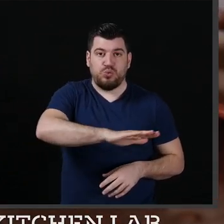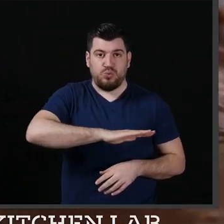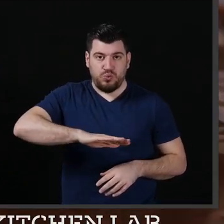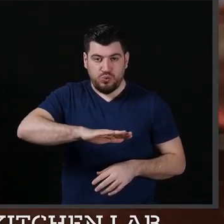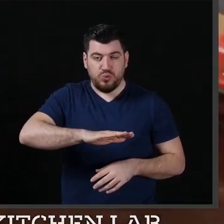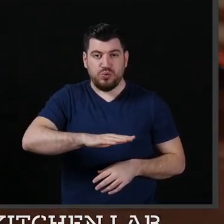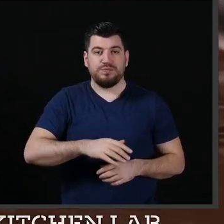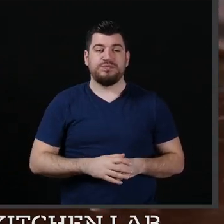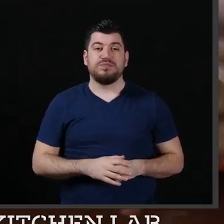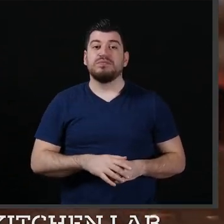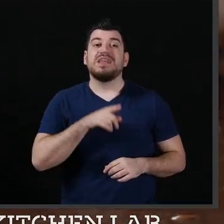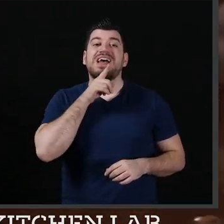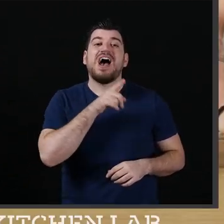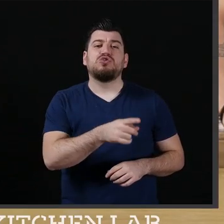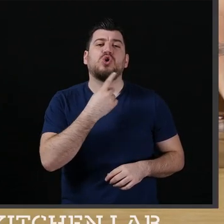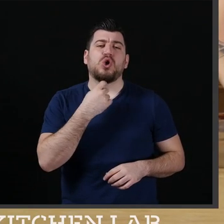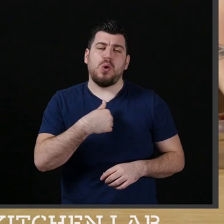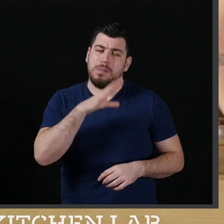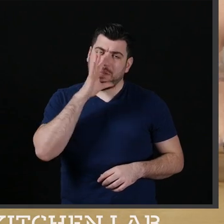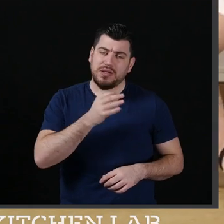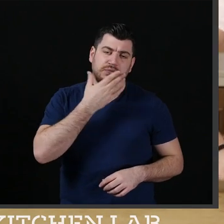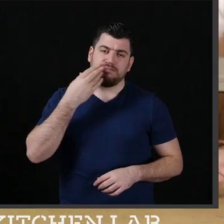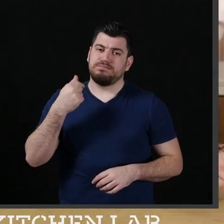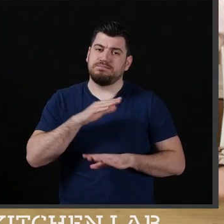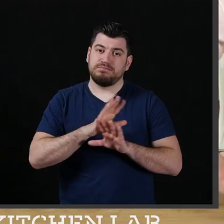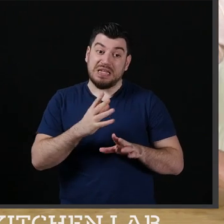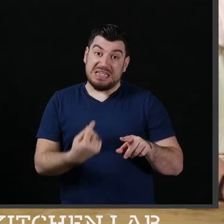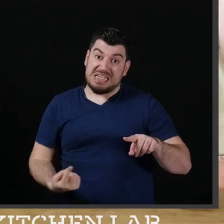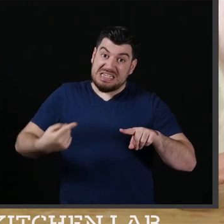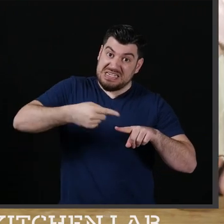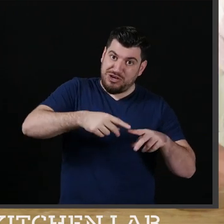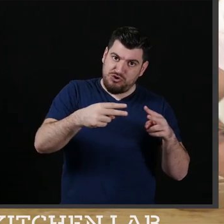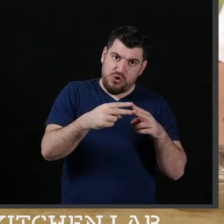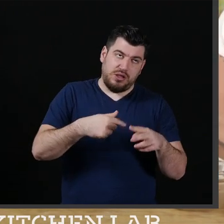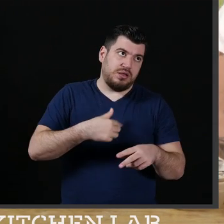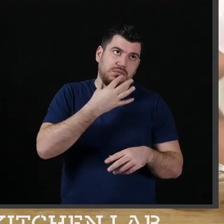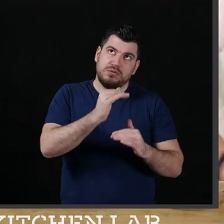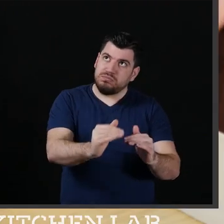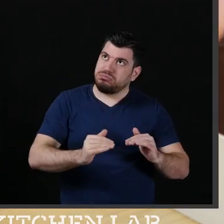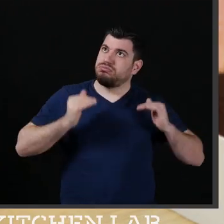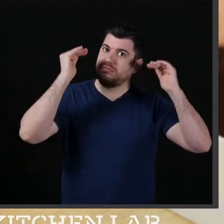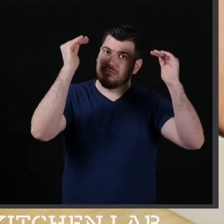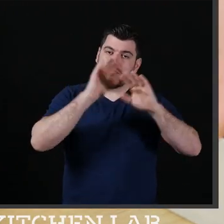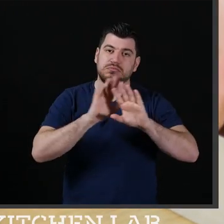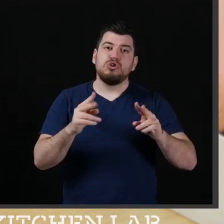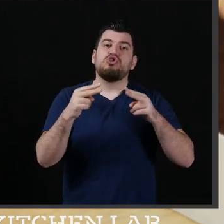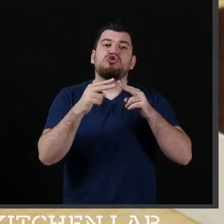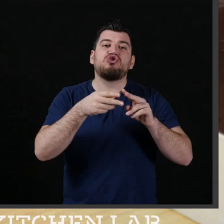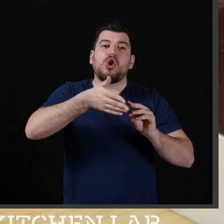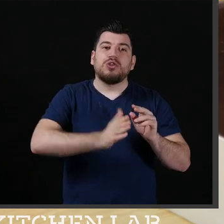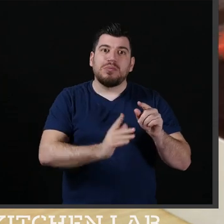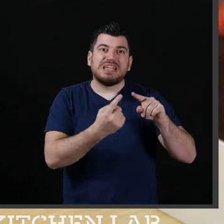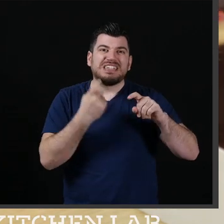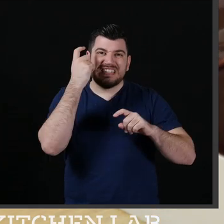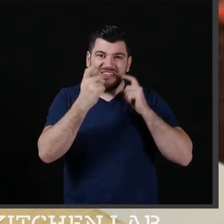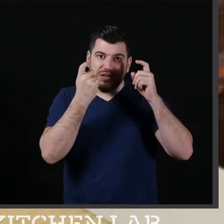Ένα γλυκό που είναι νόστιμο από μόνο του, όταν βάζουμε σοκολάτα, απογειώνεται. Φανταστείτε μια σοκολατόπιτα που βάζουμε έξτρα σοκολάτα από πάνω, τι